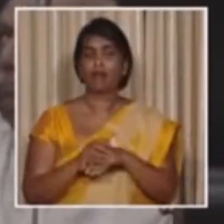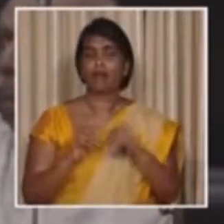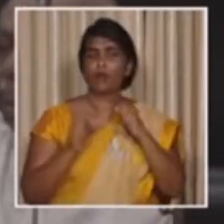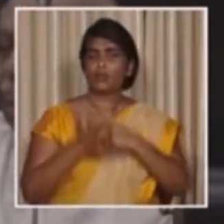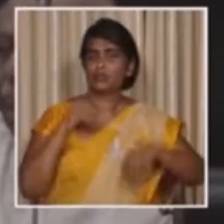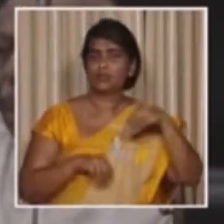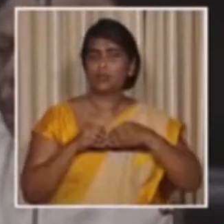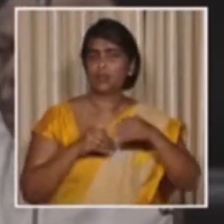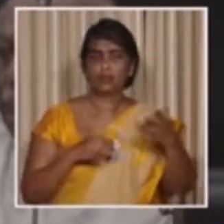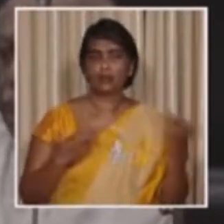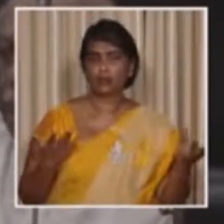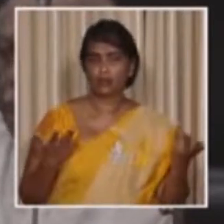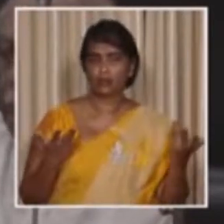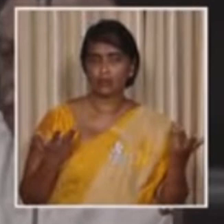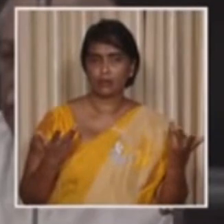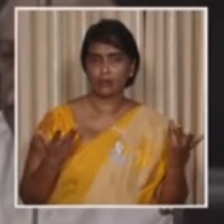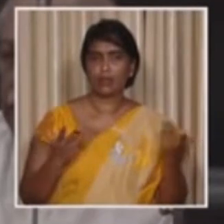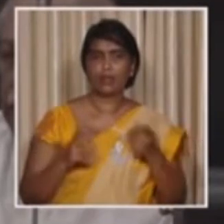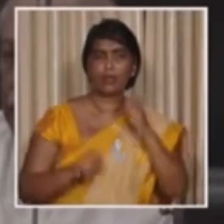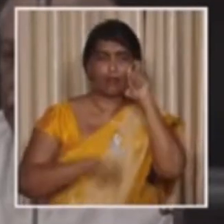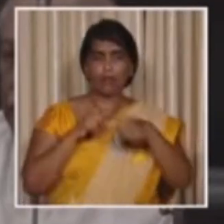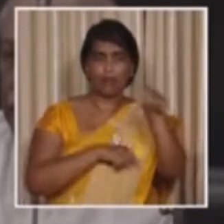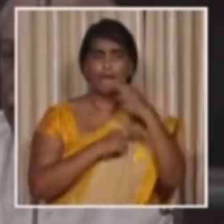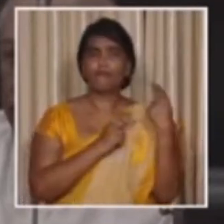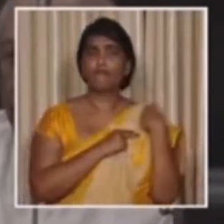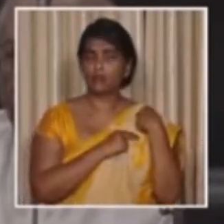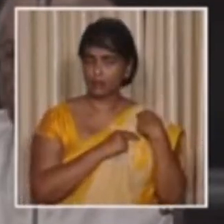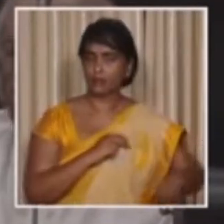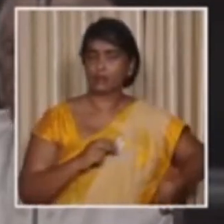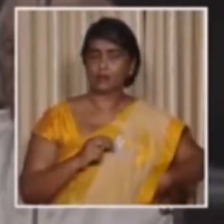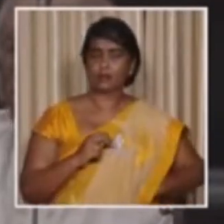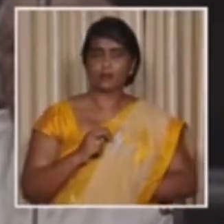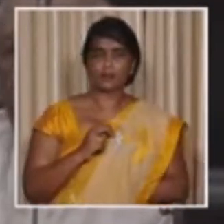ඡන්දය තියන්නේ මේ නිලධාරින්ට වග කියන්න වෙයිනේ